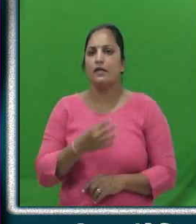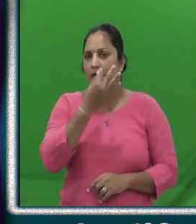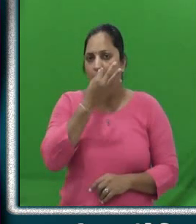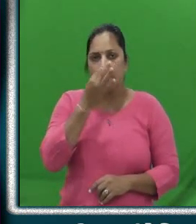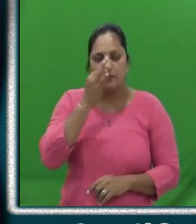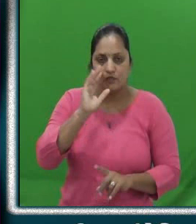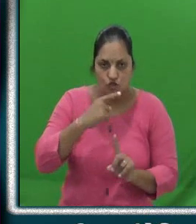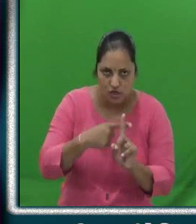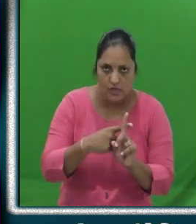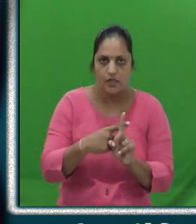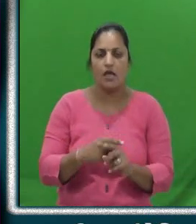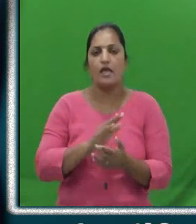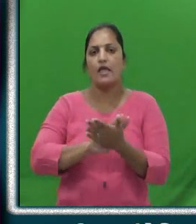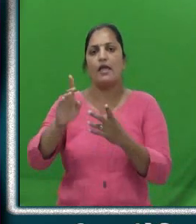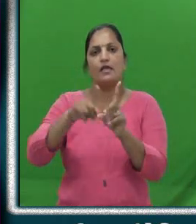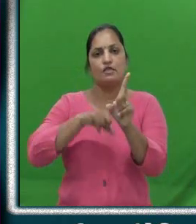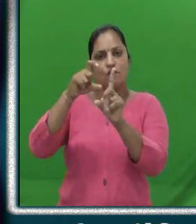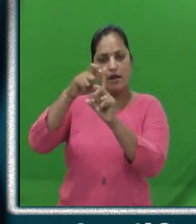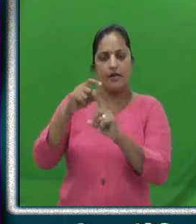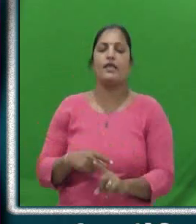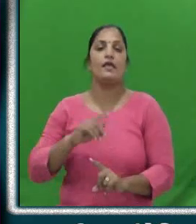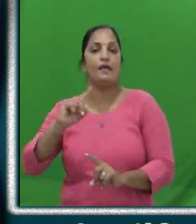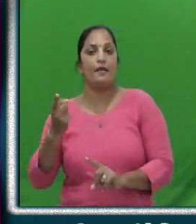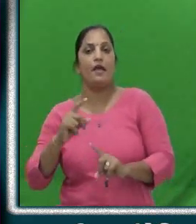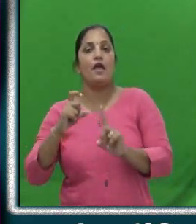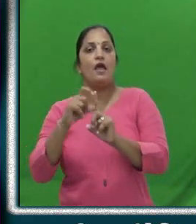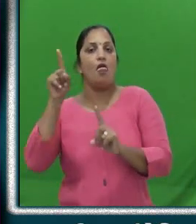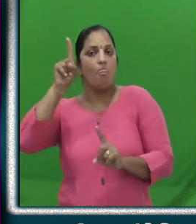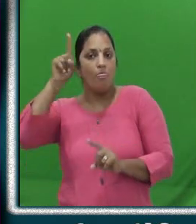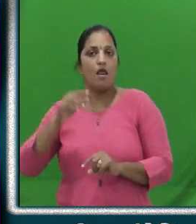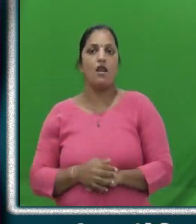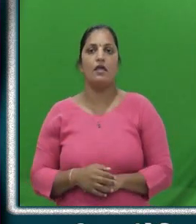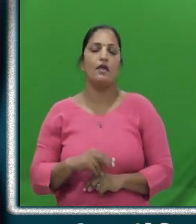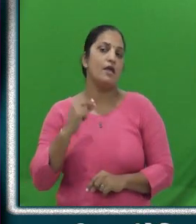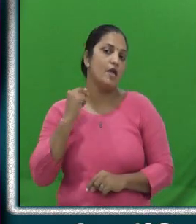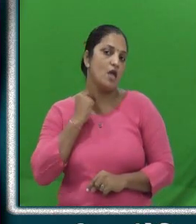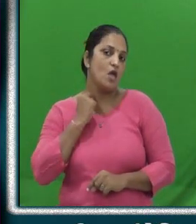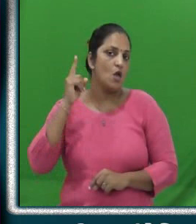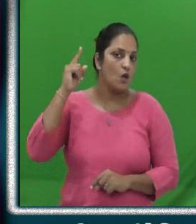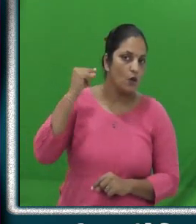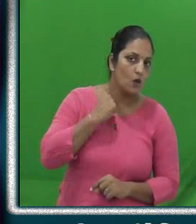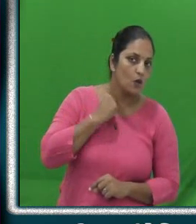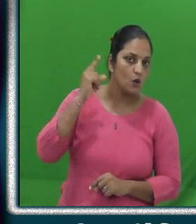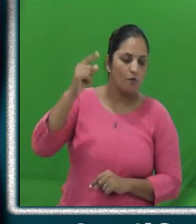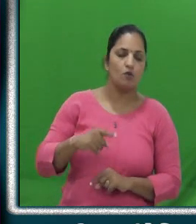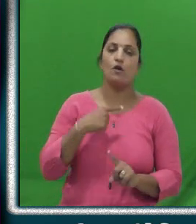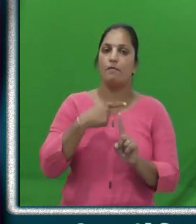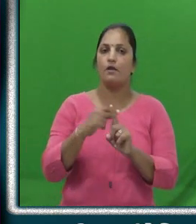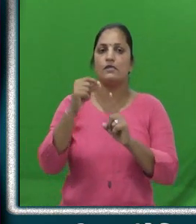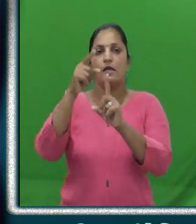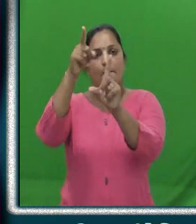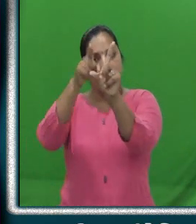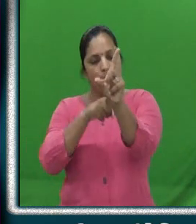अरुण अने तेनी स्वयंसेवकोनी टीम एटले टुकड़ी हेव क्लीनेड सफाई करेली छे,